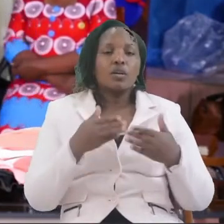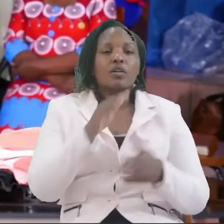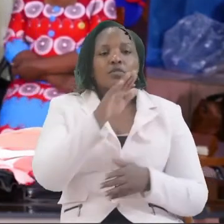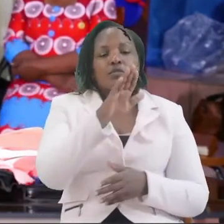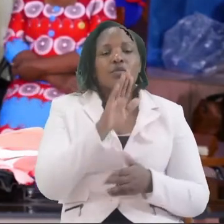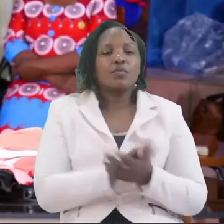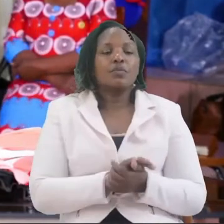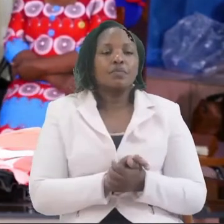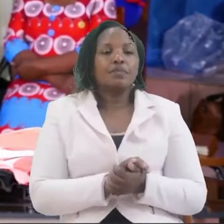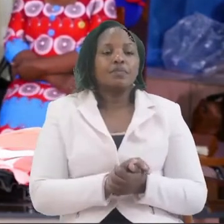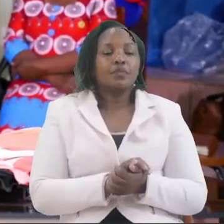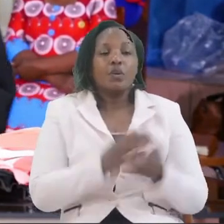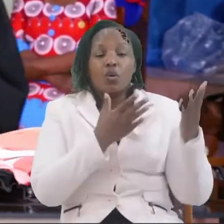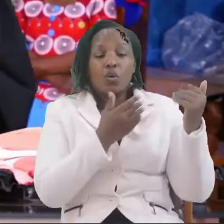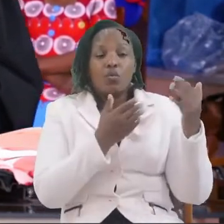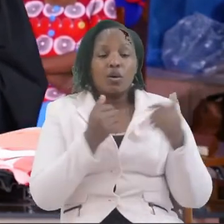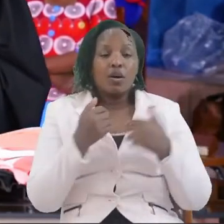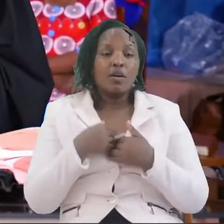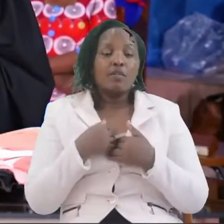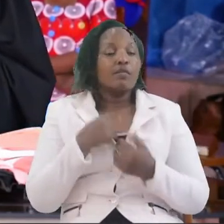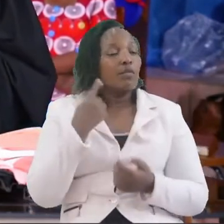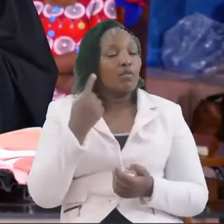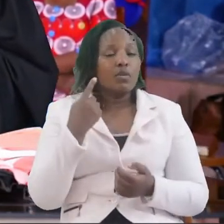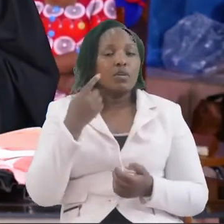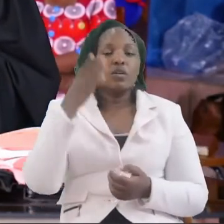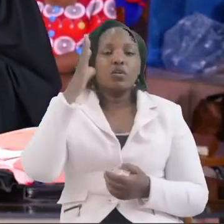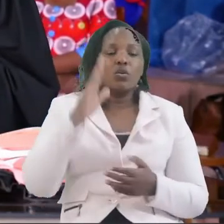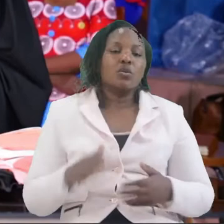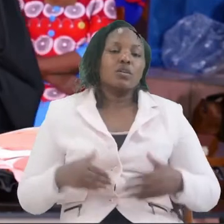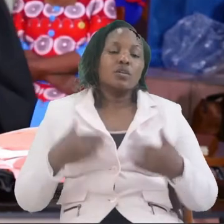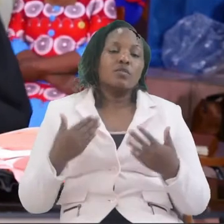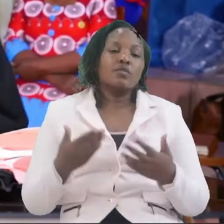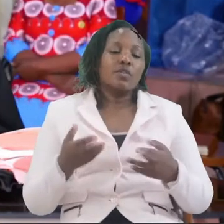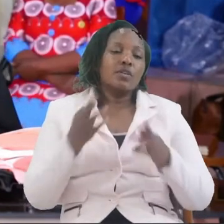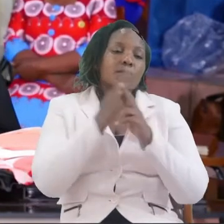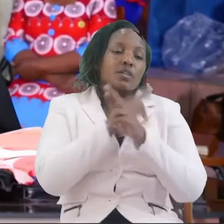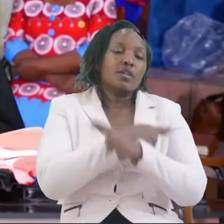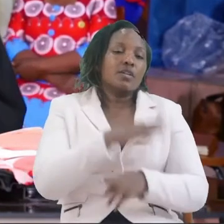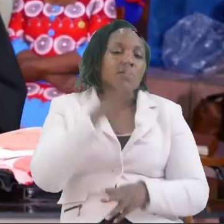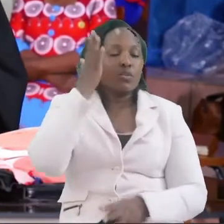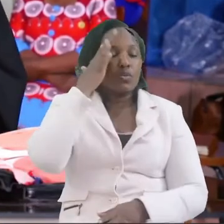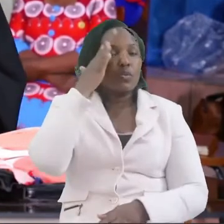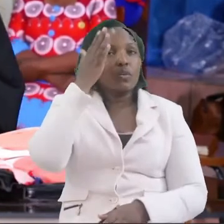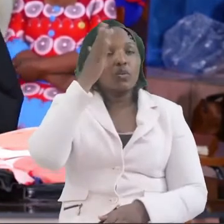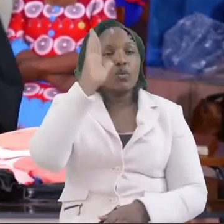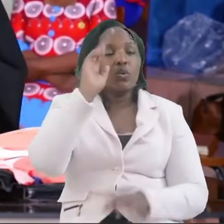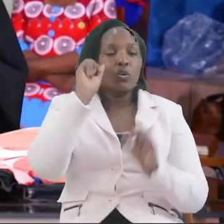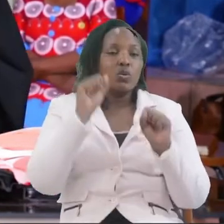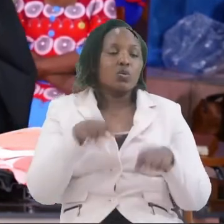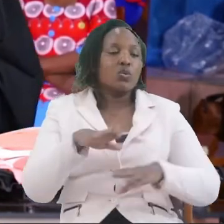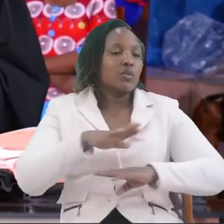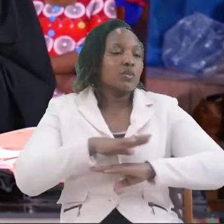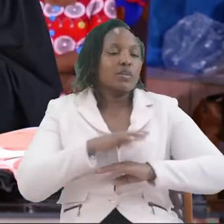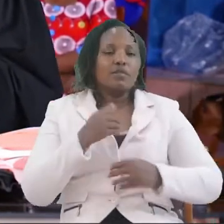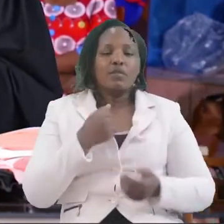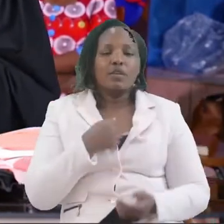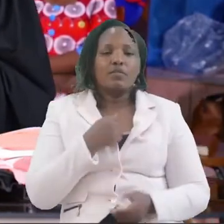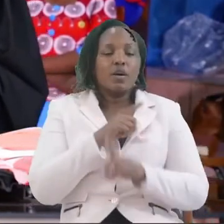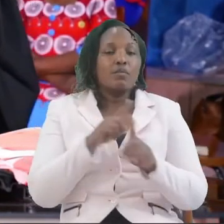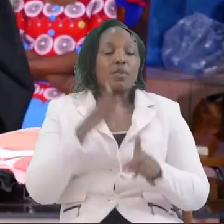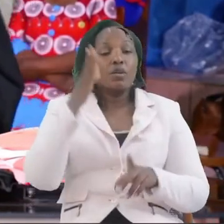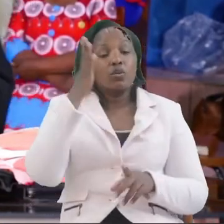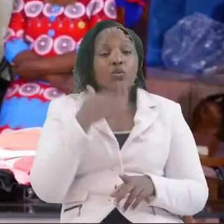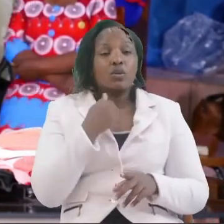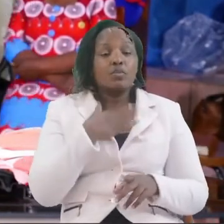yale unatarajia ni yeye. Tulia umwambie Mungu, yes nimetulia, nimeridhika. Lakini ukitaka